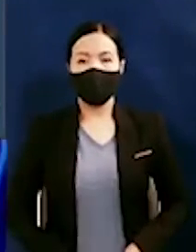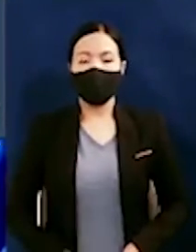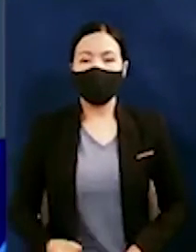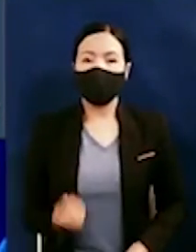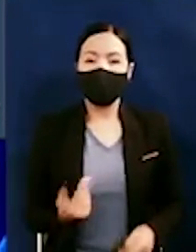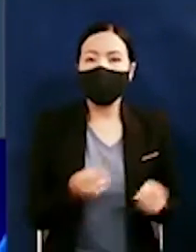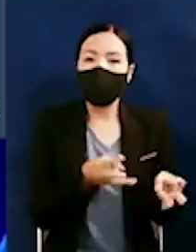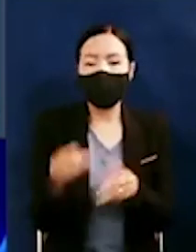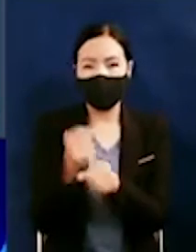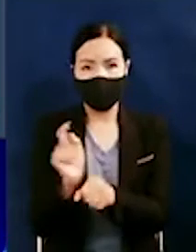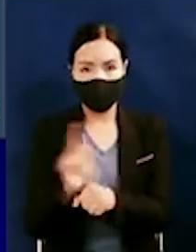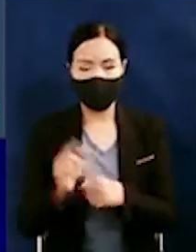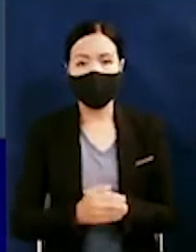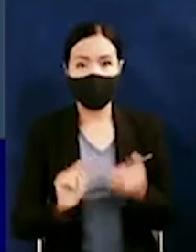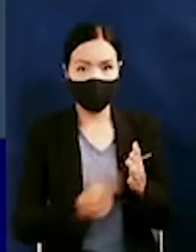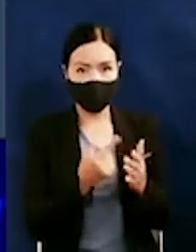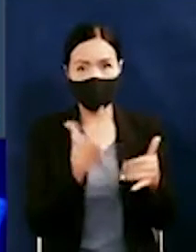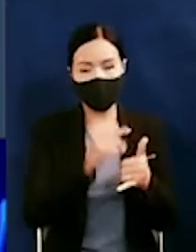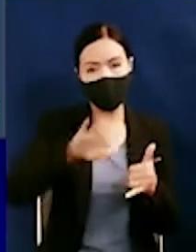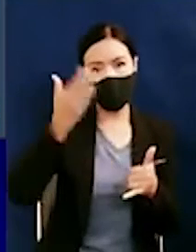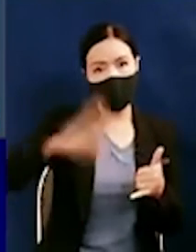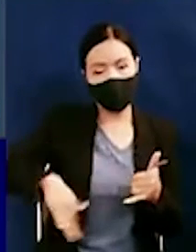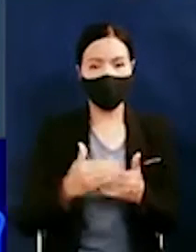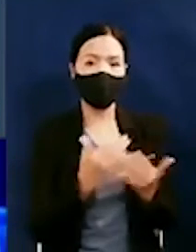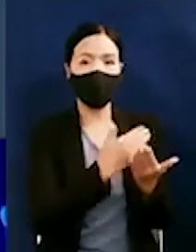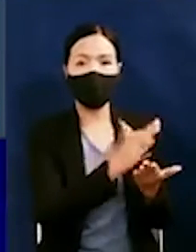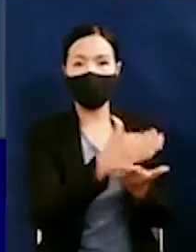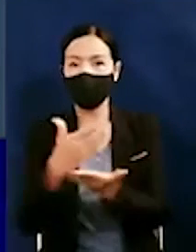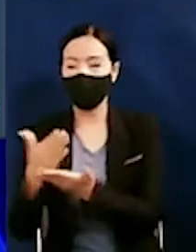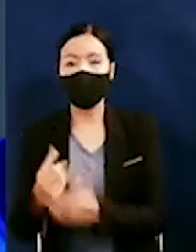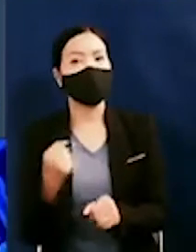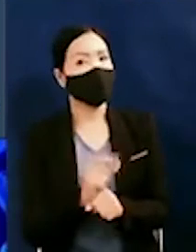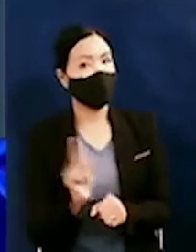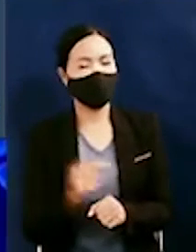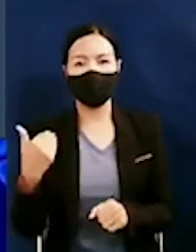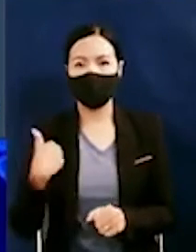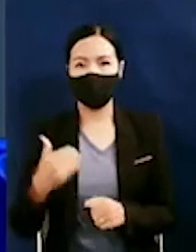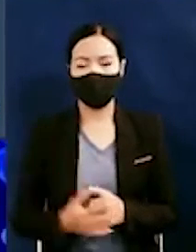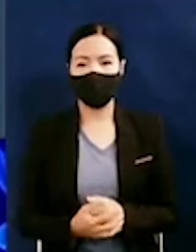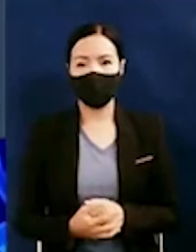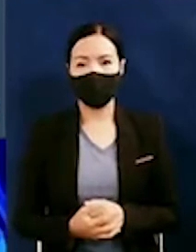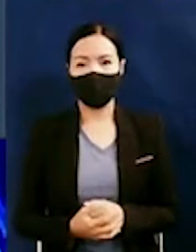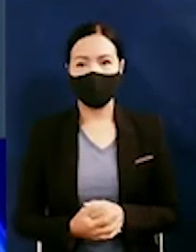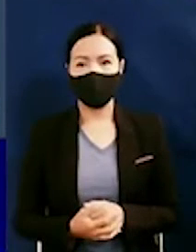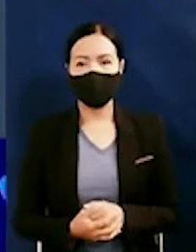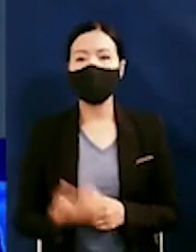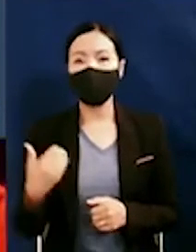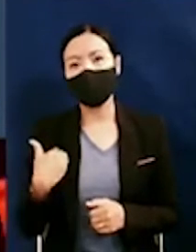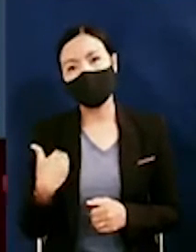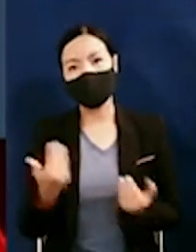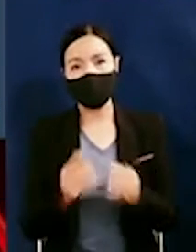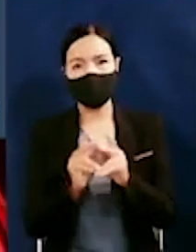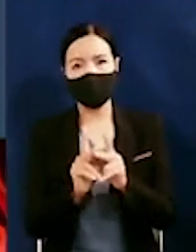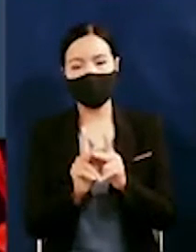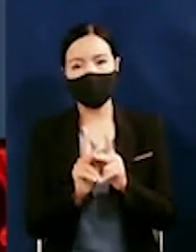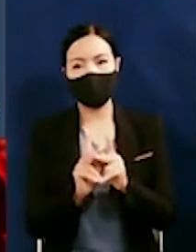กันอย่างไรดีนะครับจะมีการกระจายวัคซีนอย่างไรนะครับต้องเรียนว่าหลักการของการกระจายวัคซีนเนี่ยเรามีคณะกรรมการผู้